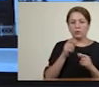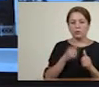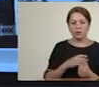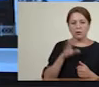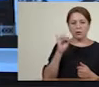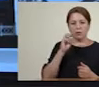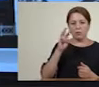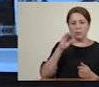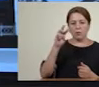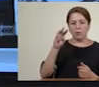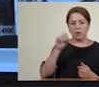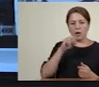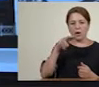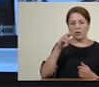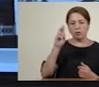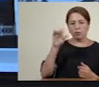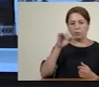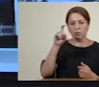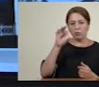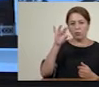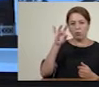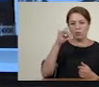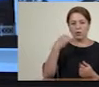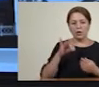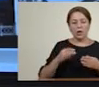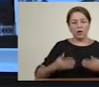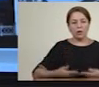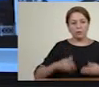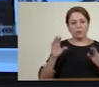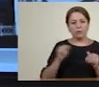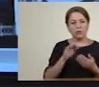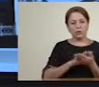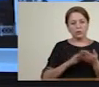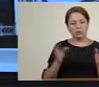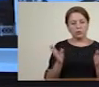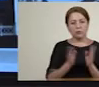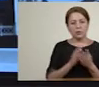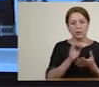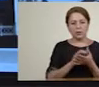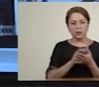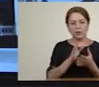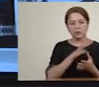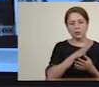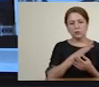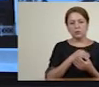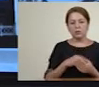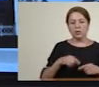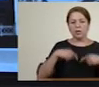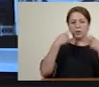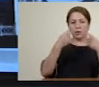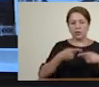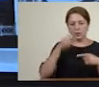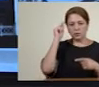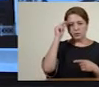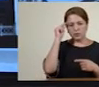Imom al-Buxoriy hayoti va ijodi bilan tanishib chiqdik. Keyingi darslarimizda